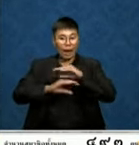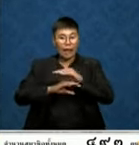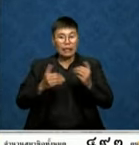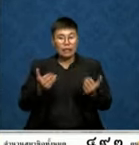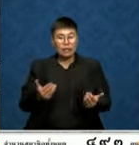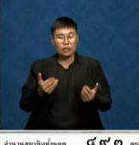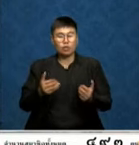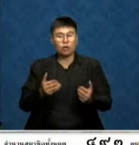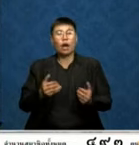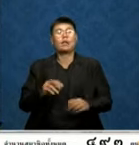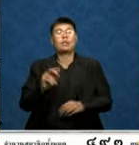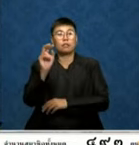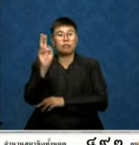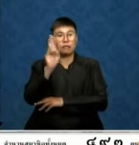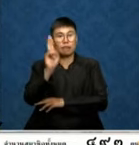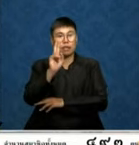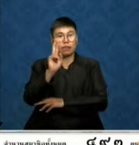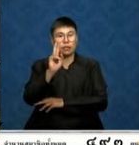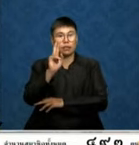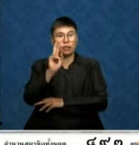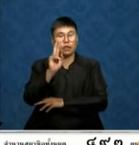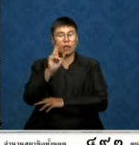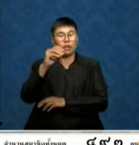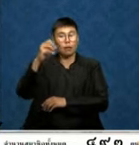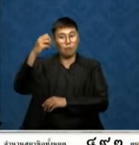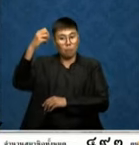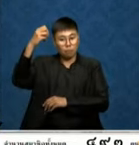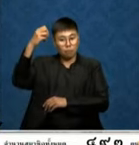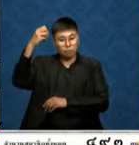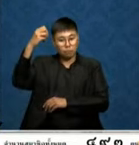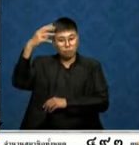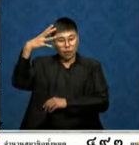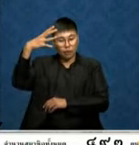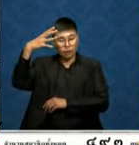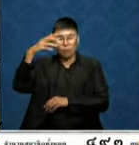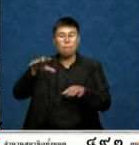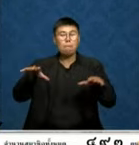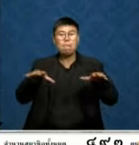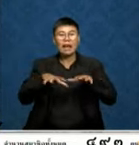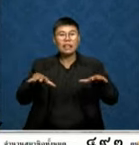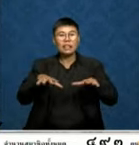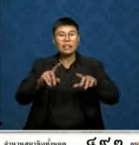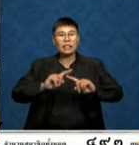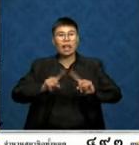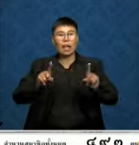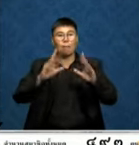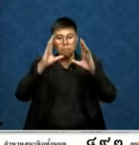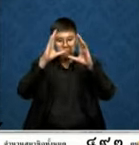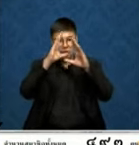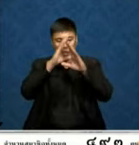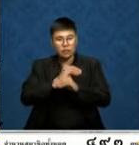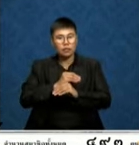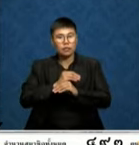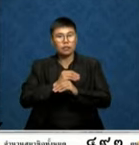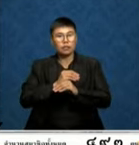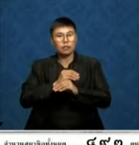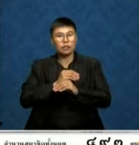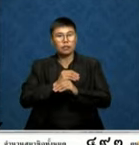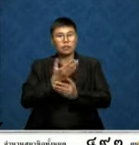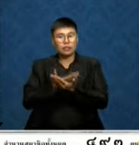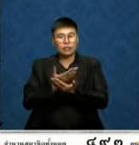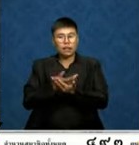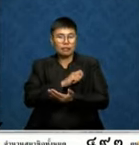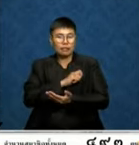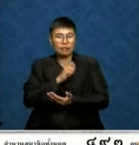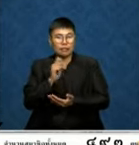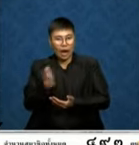ในช่วงกลางวันก็คือใช้ได้ตามปกตินะครับแต่ว่าในตอนกลางคืนก็ยังต้องซื้อในราคาป